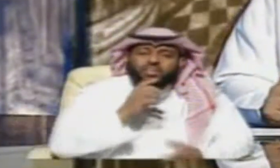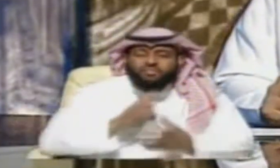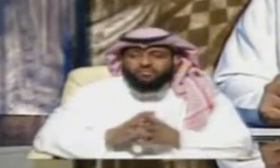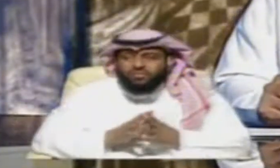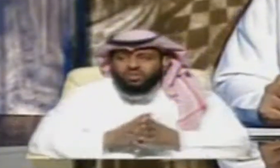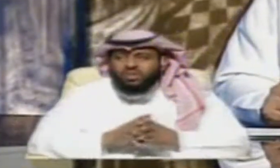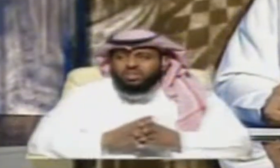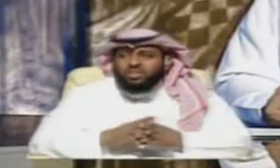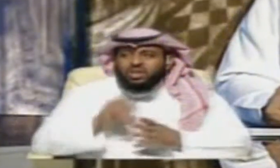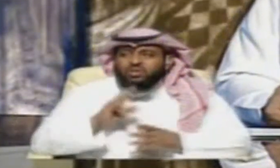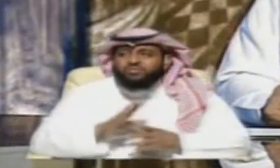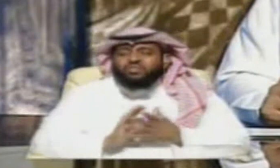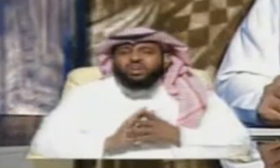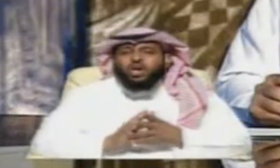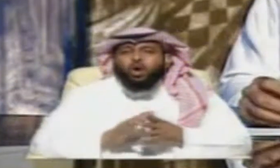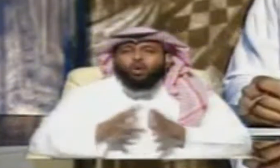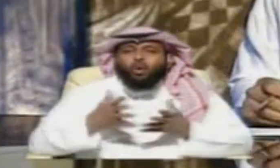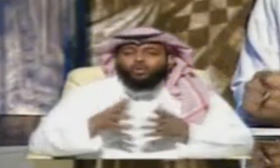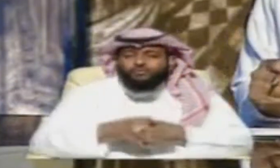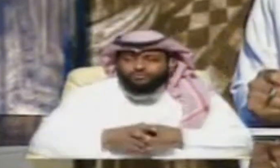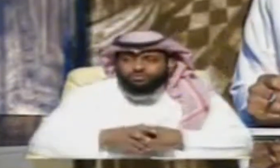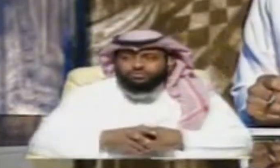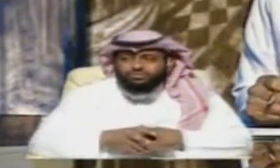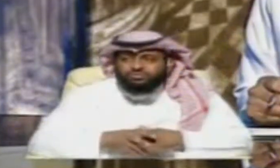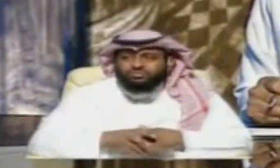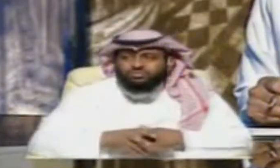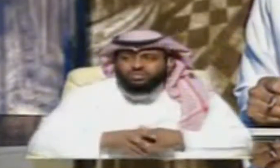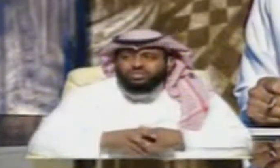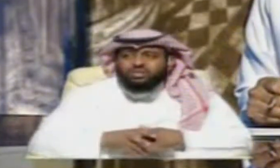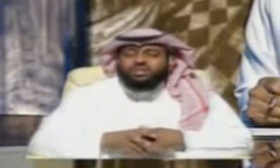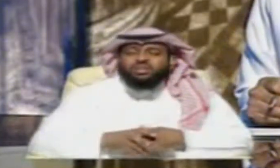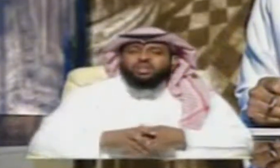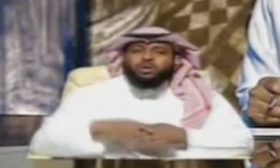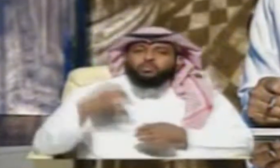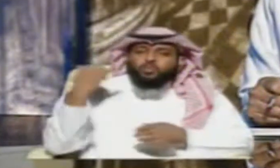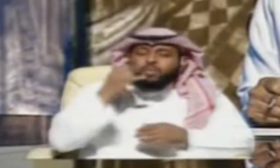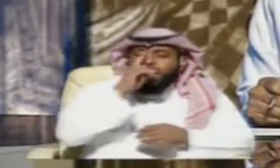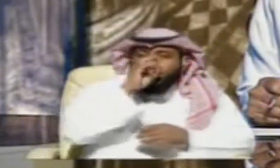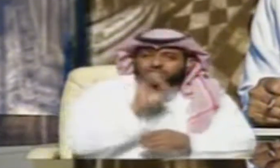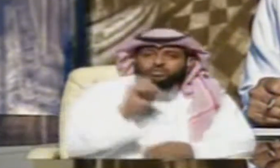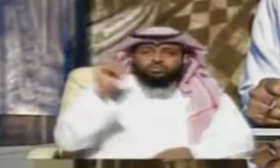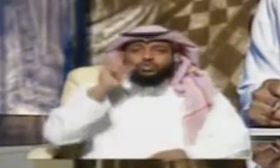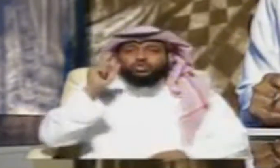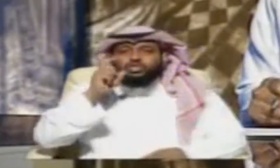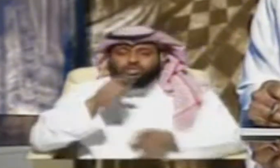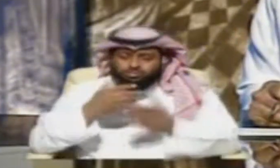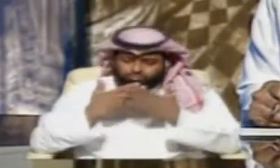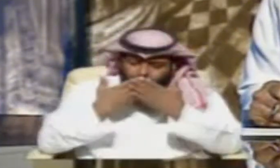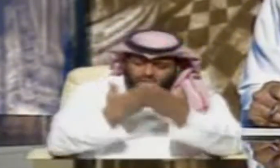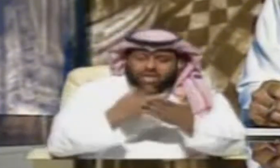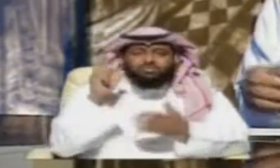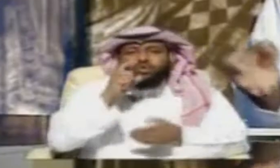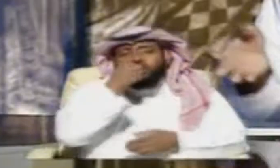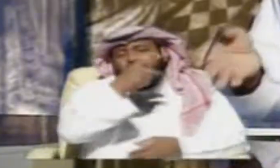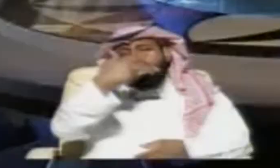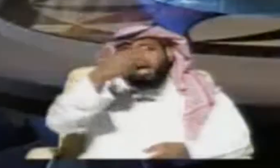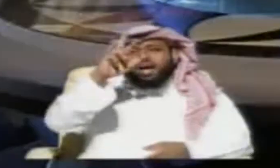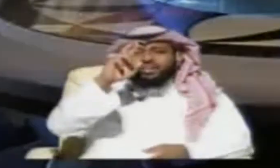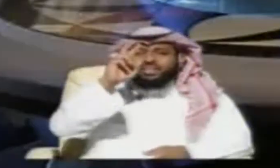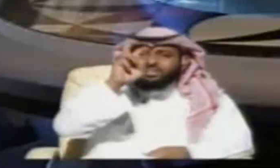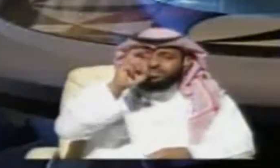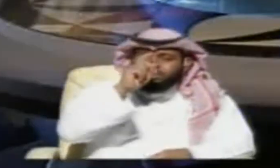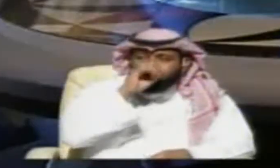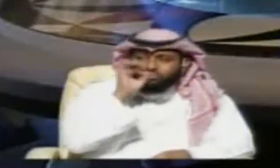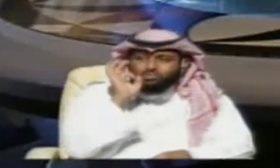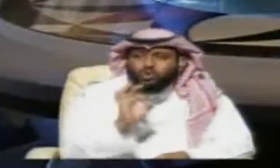أن عقوبته عظيمة، ممن أوجب على المسلمين نصرة إخوانهم والوقوف معهم.